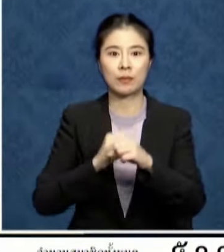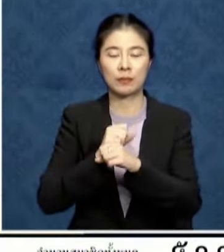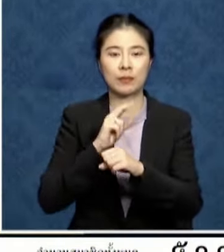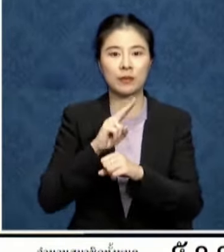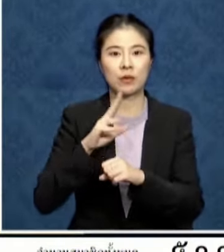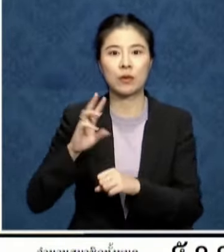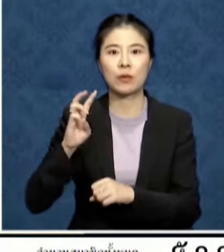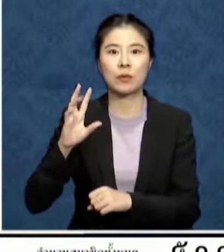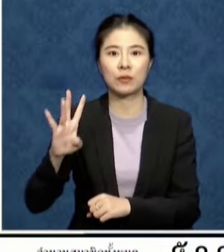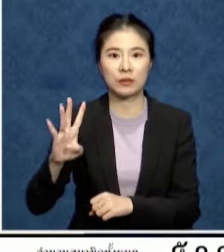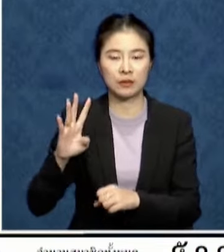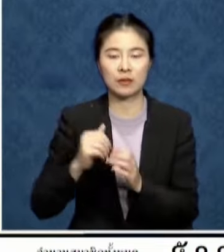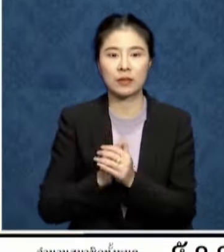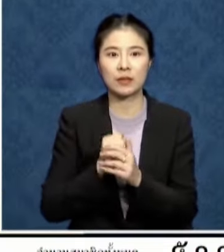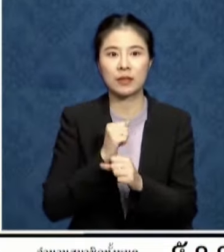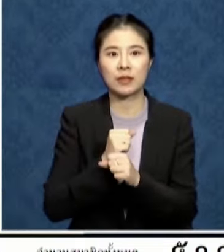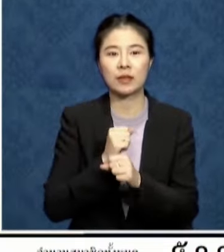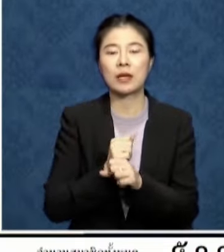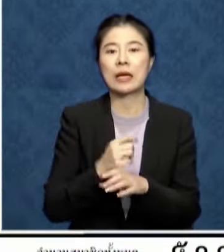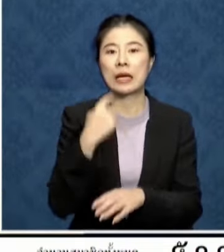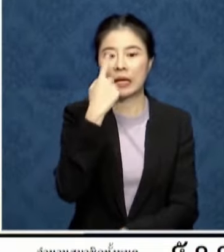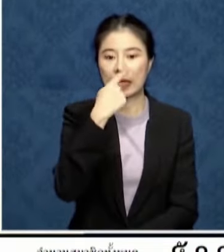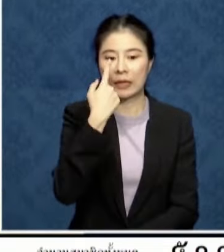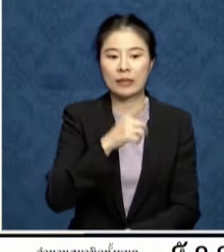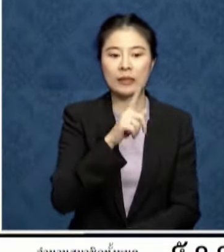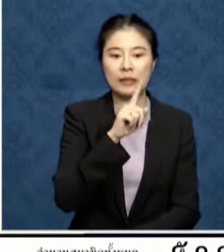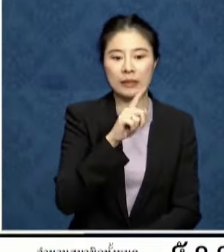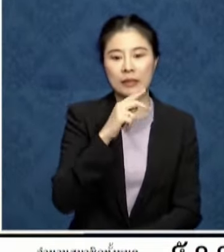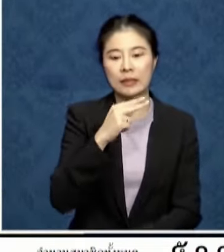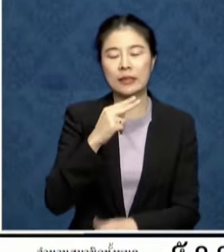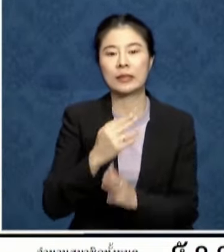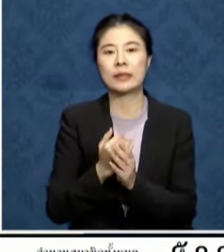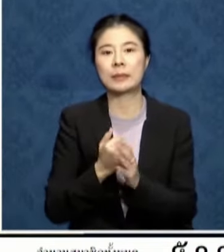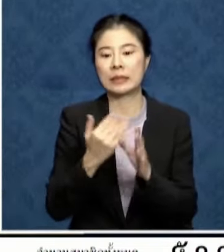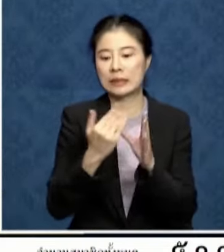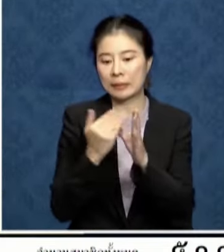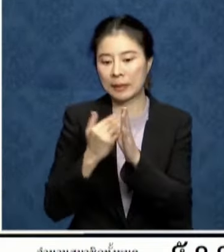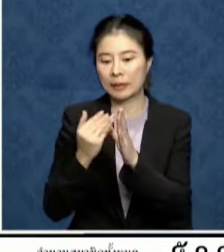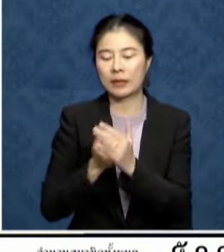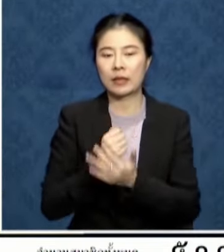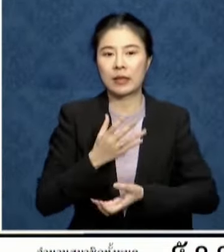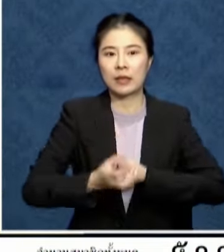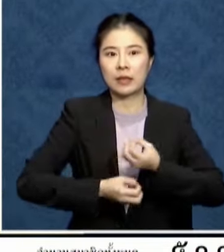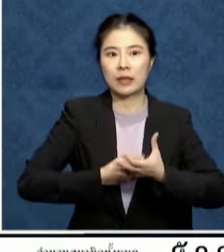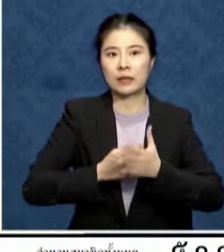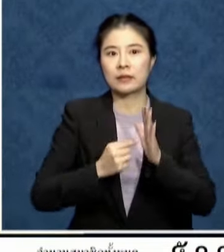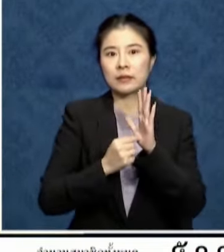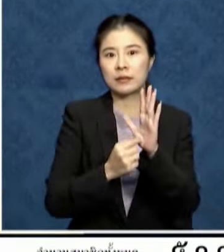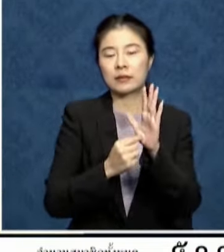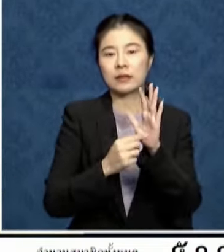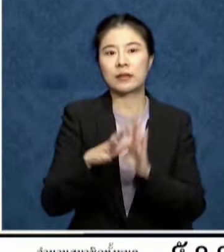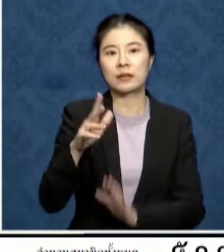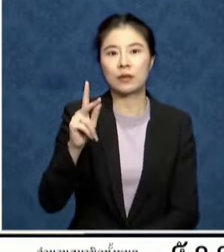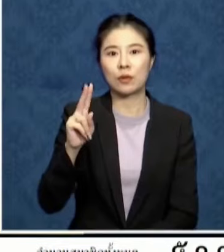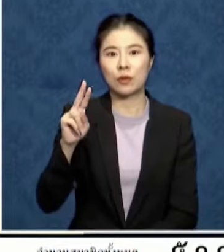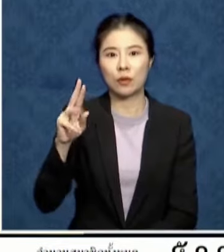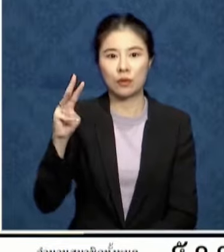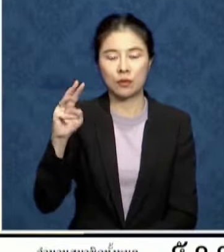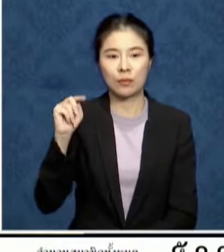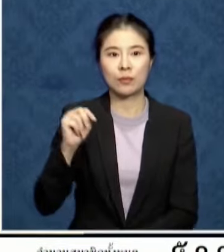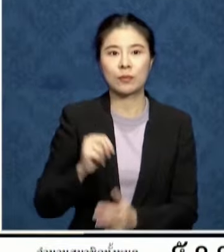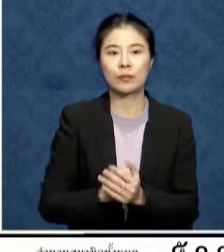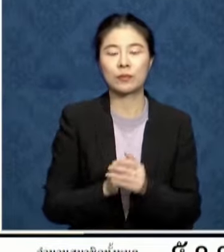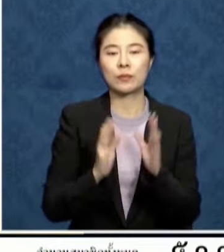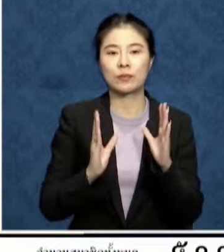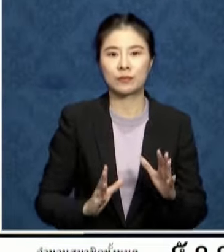ประชาชนในการเข้าชื่อ 10,000 คนผ่านช่องทางออนไลน์เพื่อเสนอการแก้กฎหมายมาที่สภาและก็สิทธิของประชาชนในการเข้าชื่อ 50,000 ร